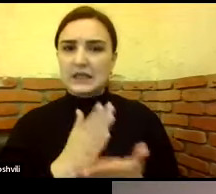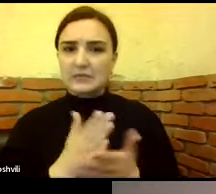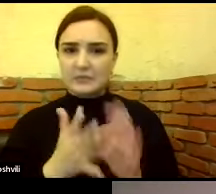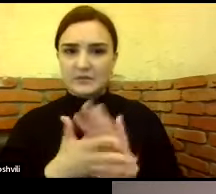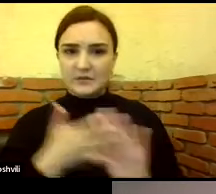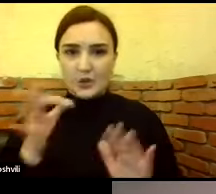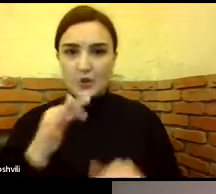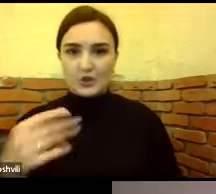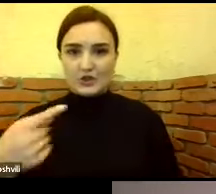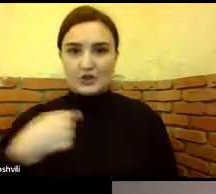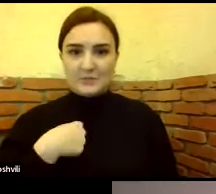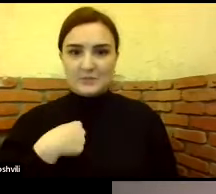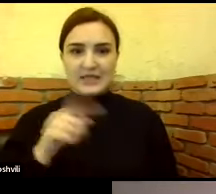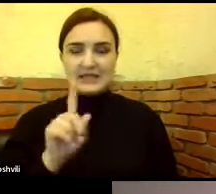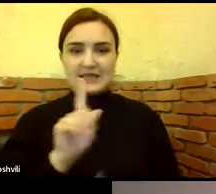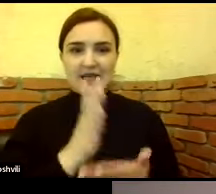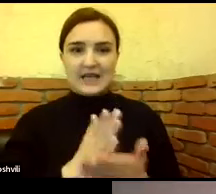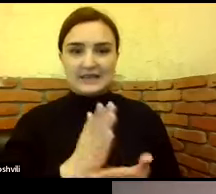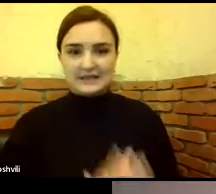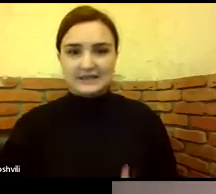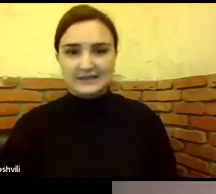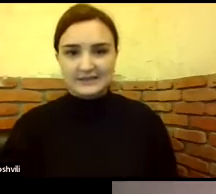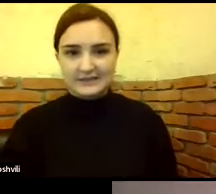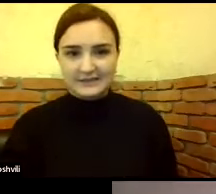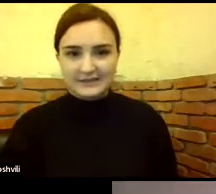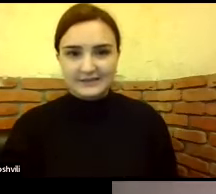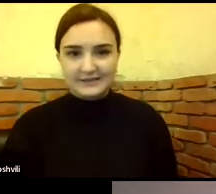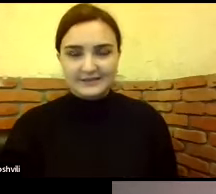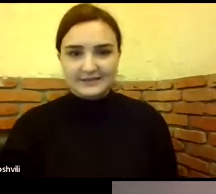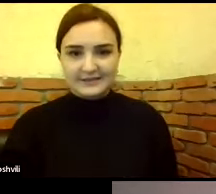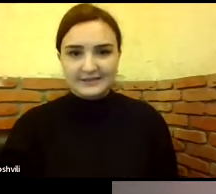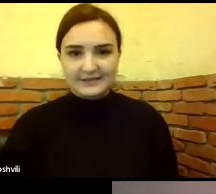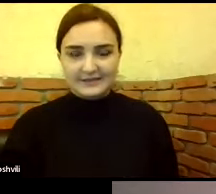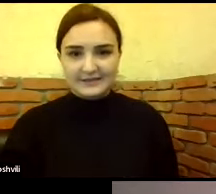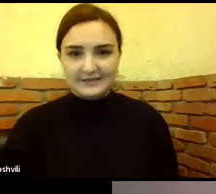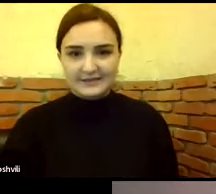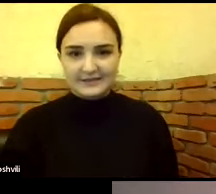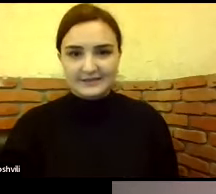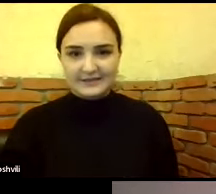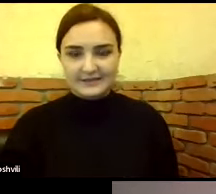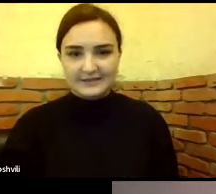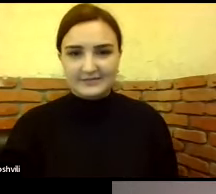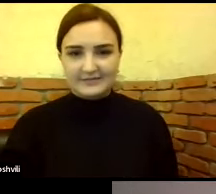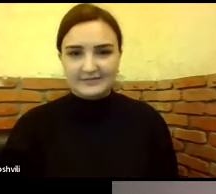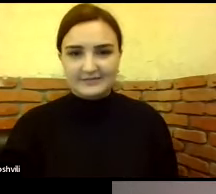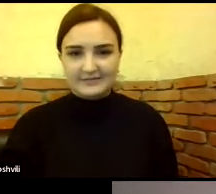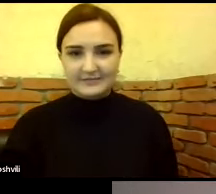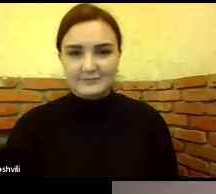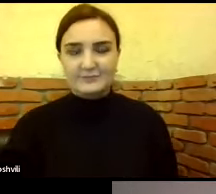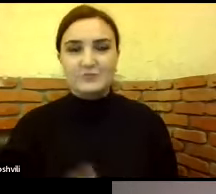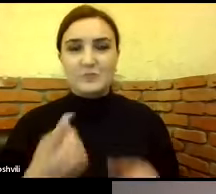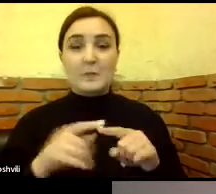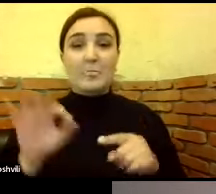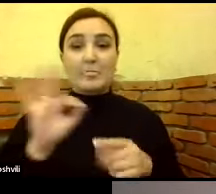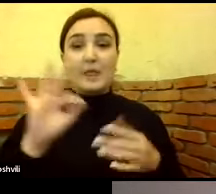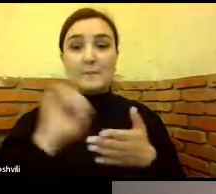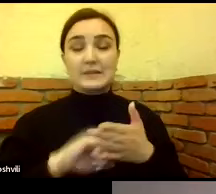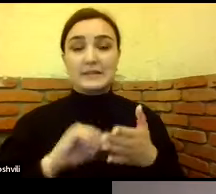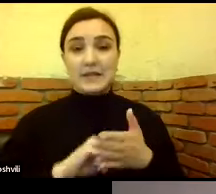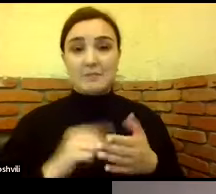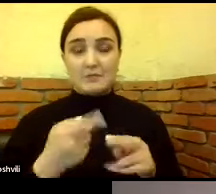ჩემზე. ხო და ანუ ამის გამო რაღაცნაირად ჩემთვის ეს